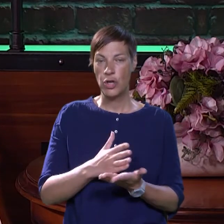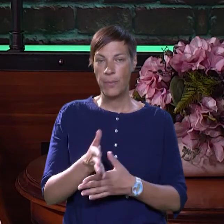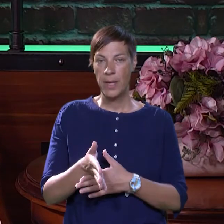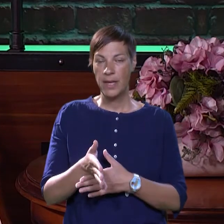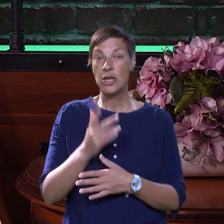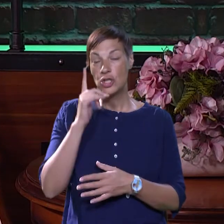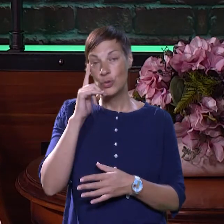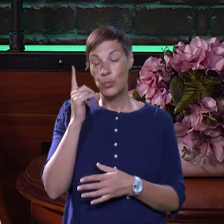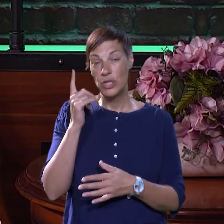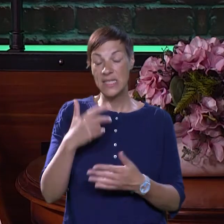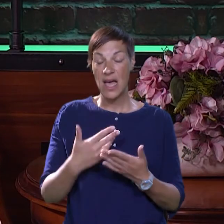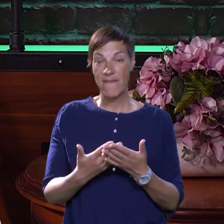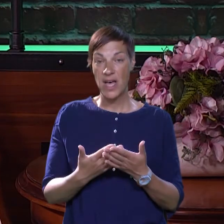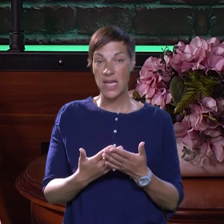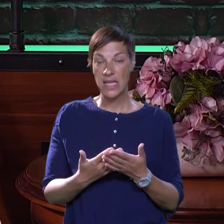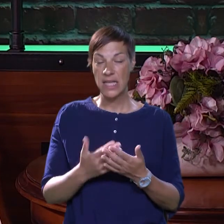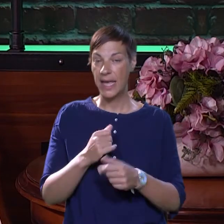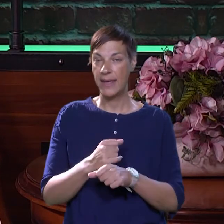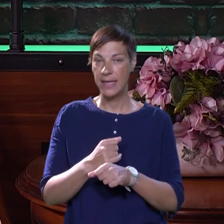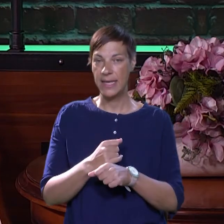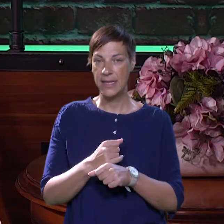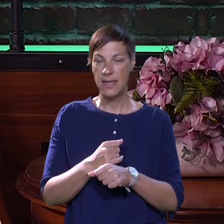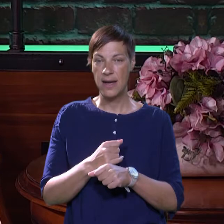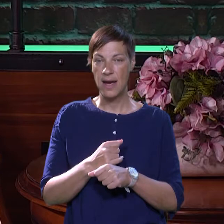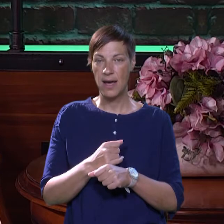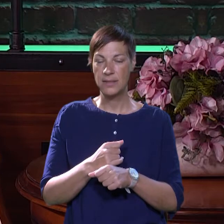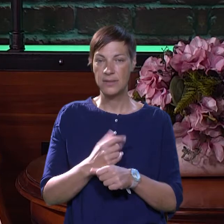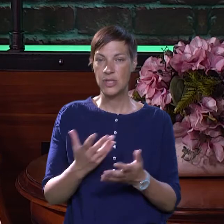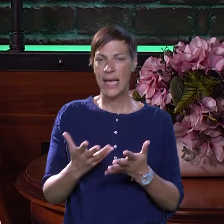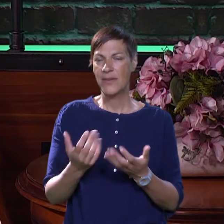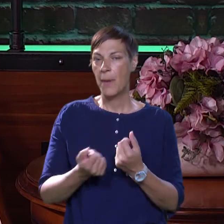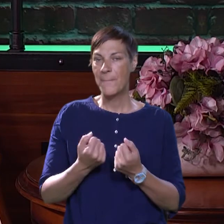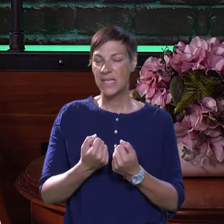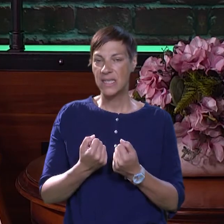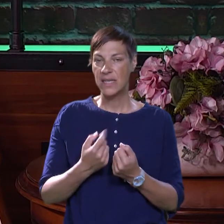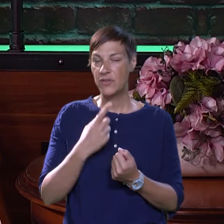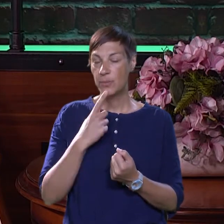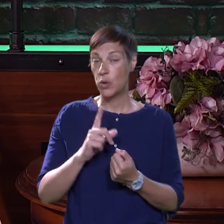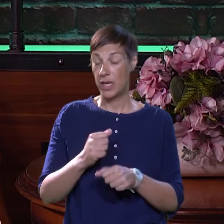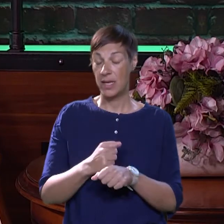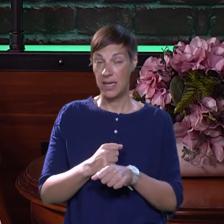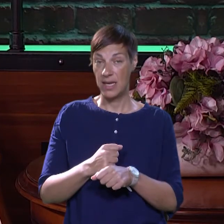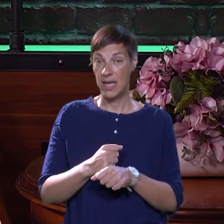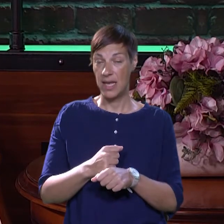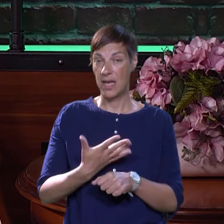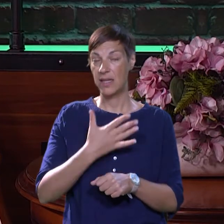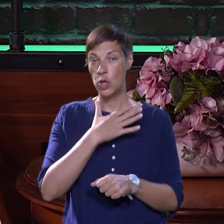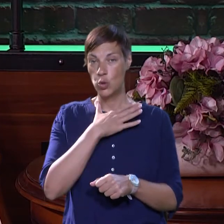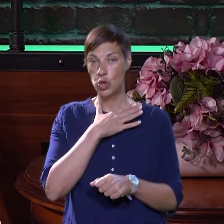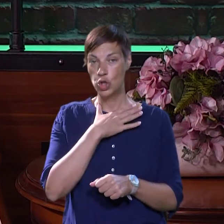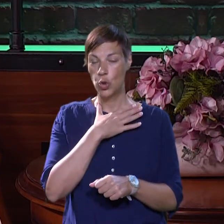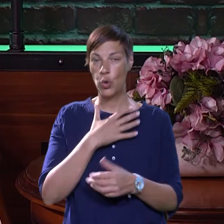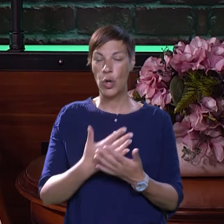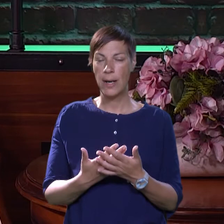mladi ljudi kroz upoznavanje i rad u nekakvim aktivnostima koje ne rade inače u